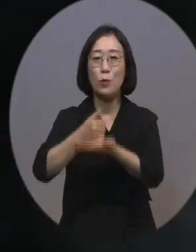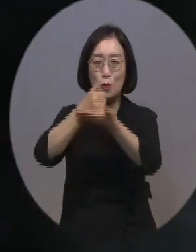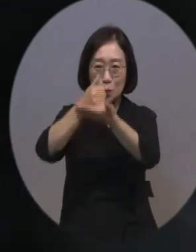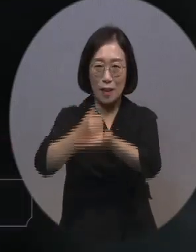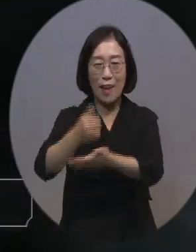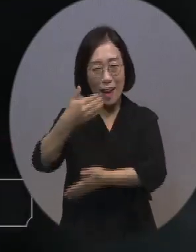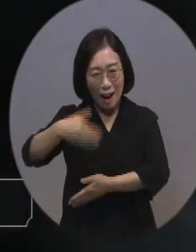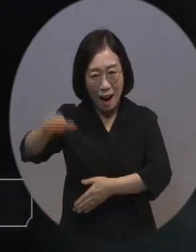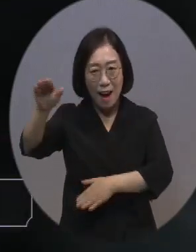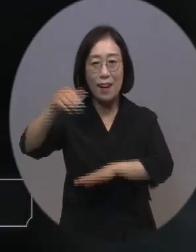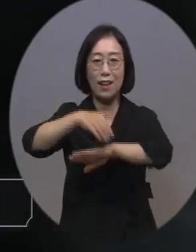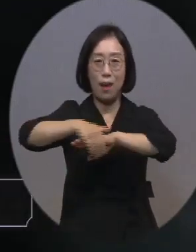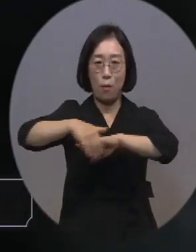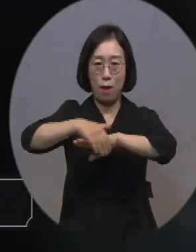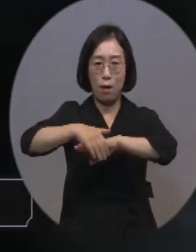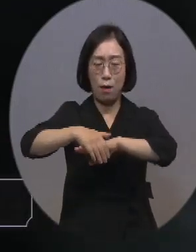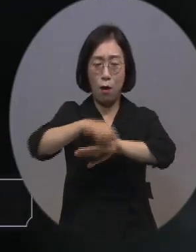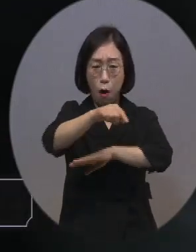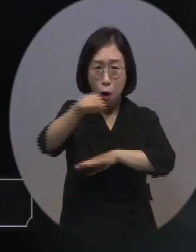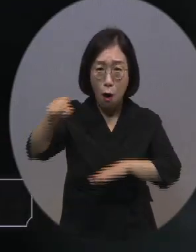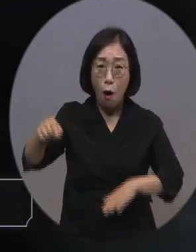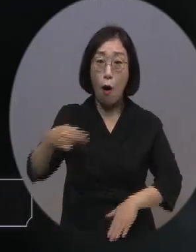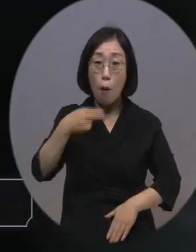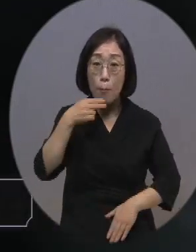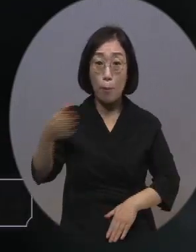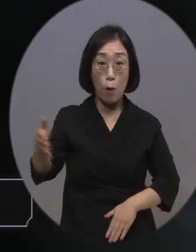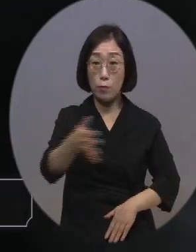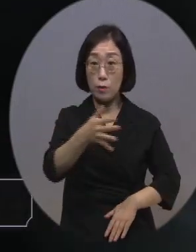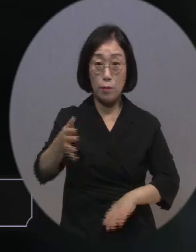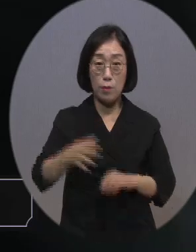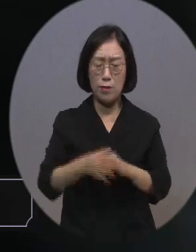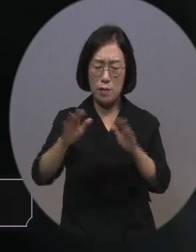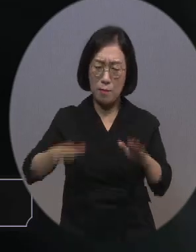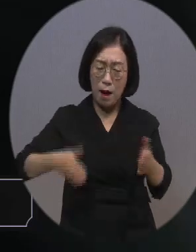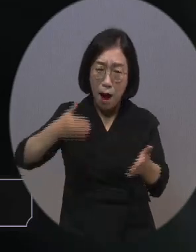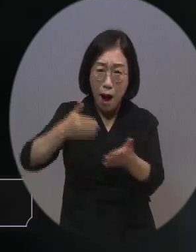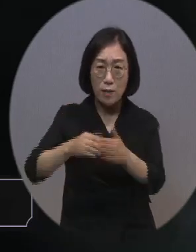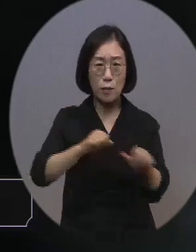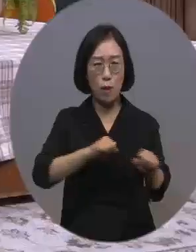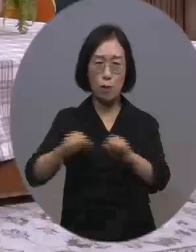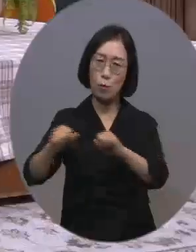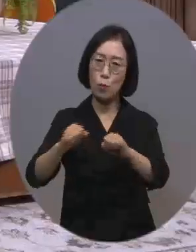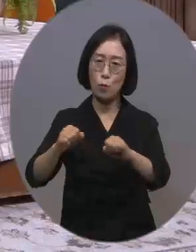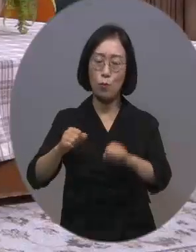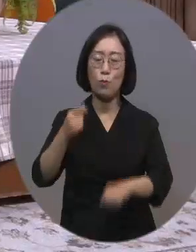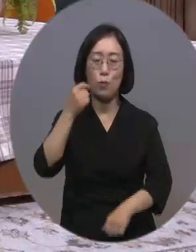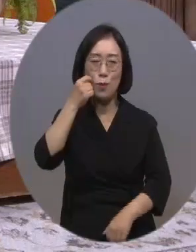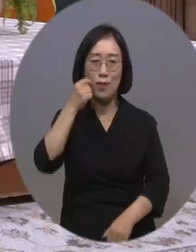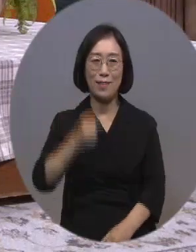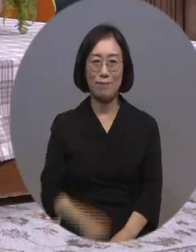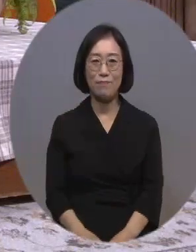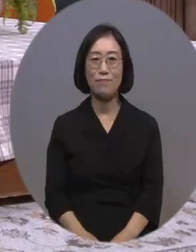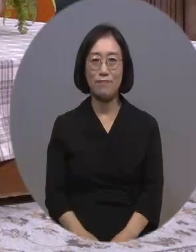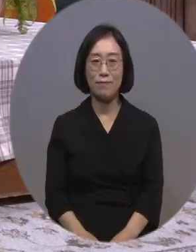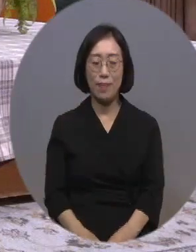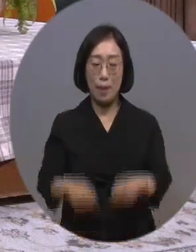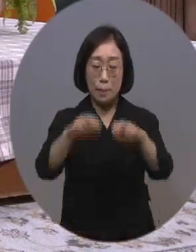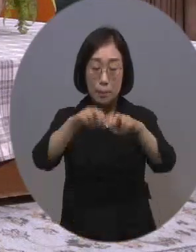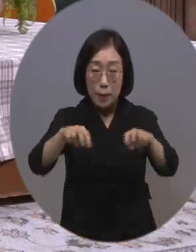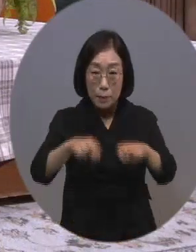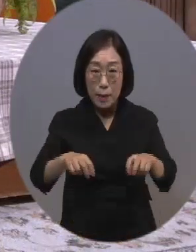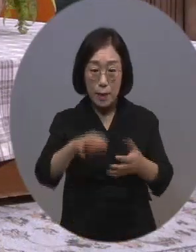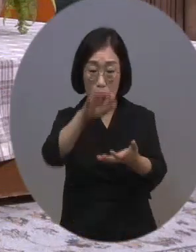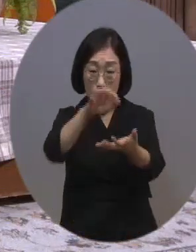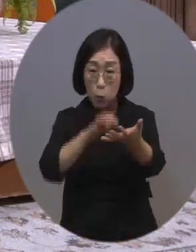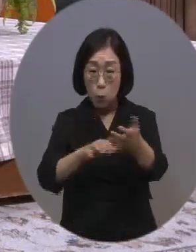되었고 사실 그런 분들 아니었으면 제가 여기까지 일을 하고 있을까 싶기도 해요. 조사로 끝내려고 하는 게 아니죠. 기록만 그렇죠. 하는 게 아니라